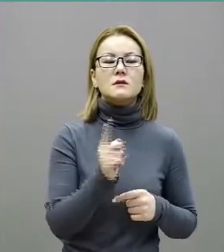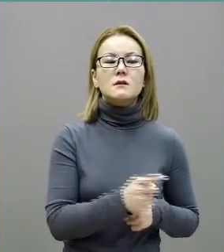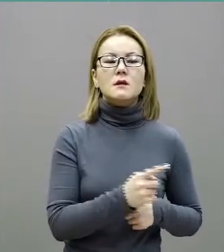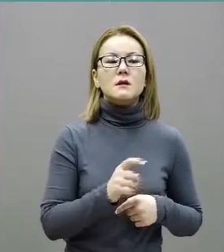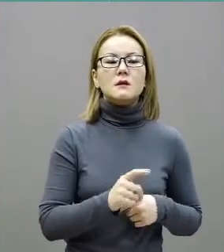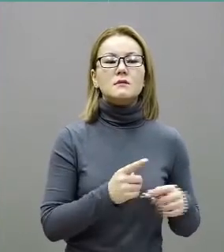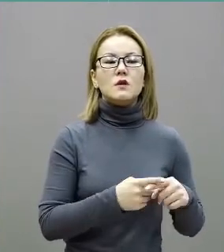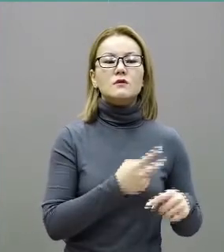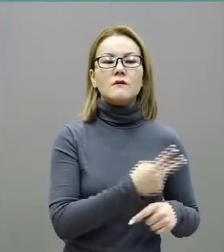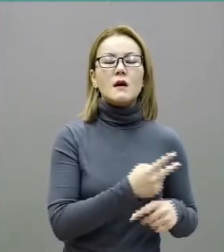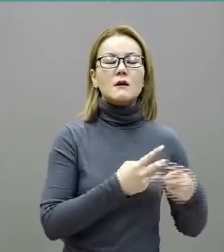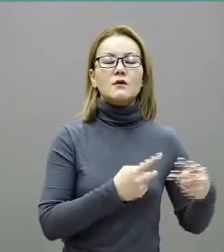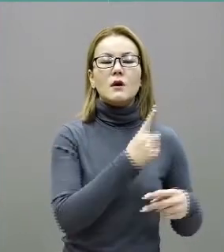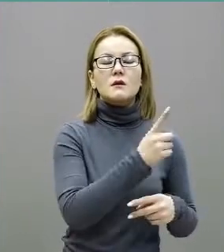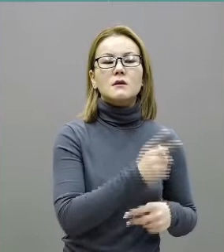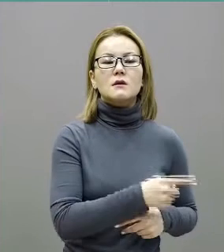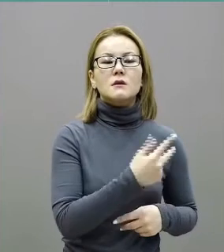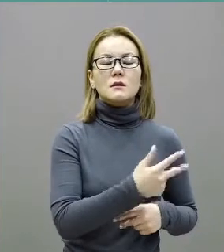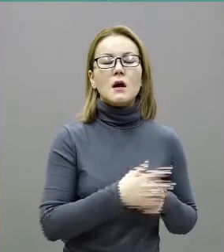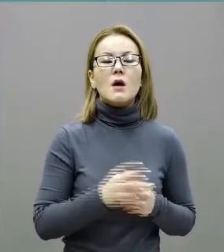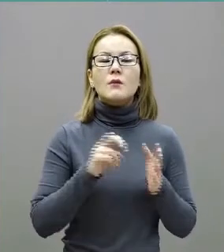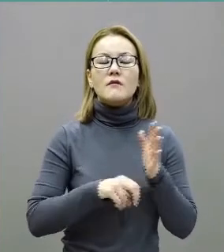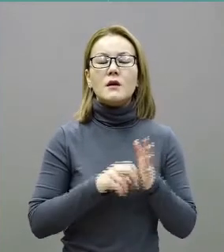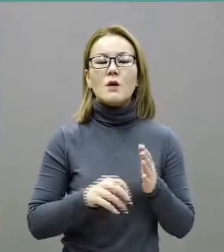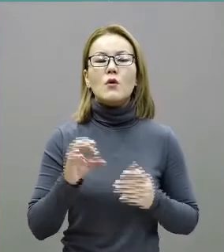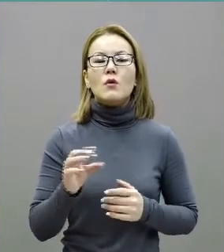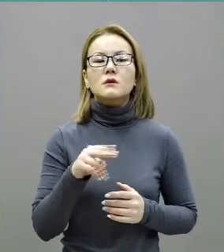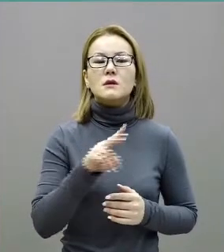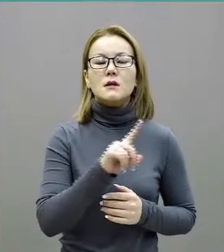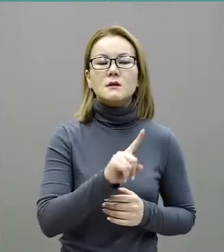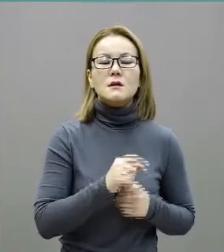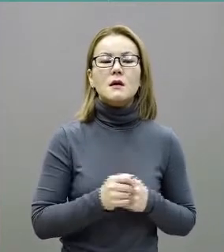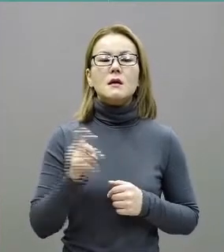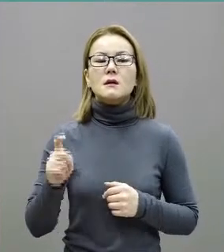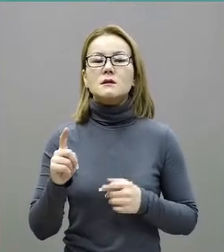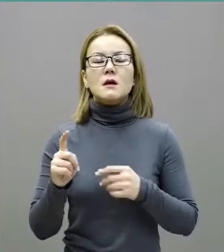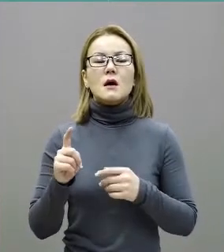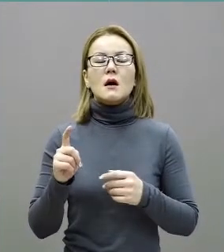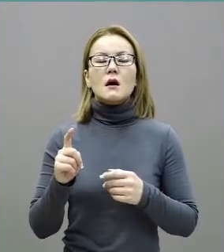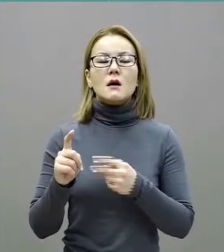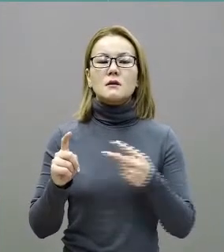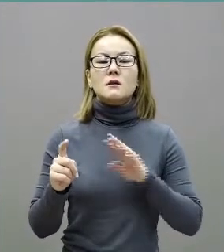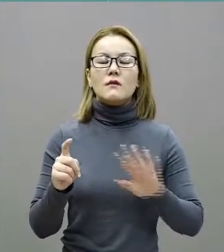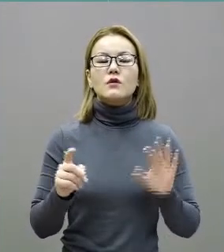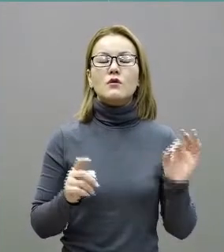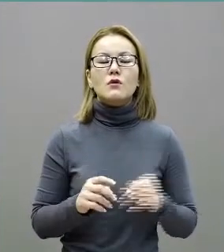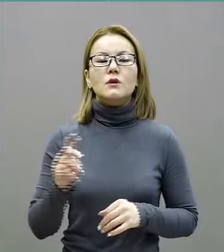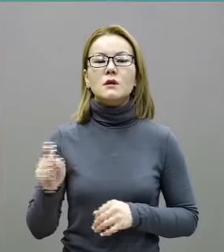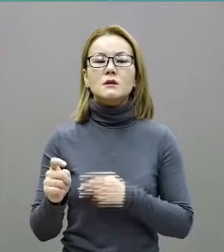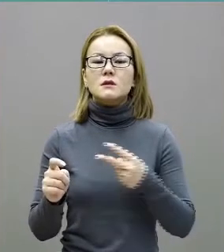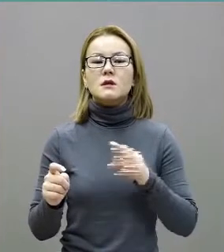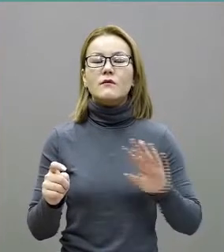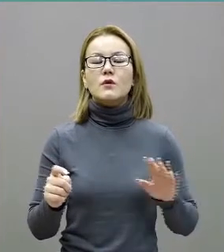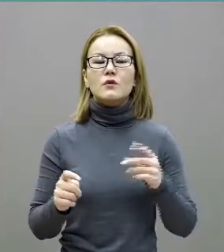1 3 проверяем область допустимых значений переменной x не должно быть равно нулю и x не должно